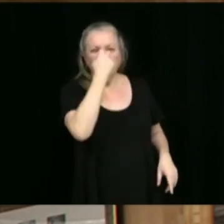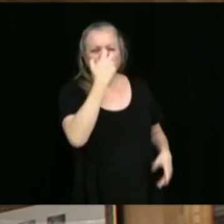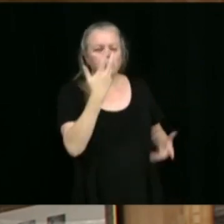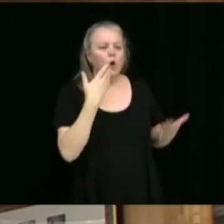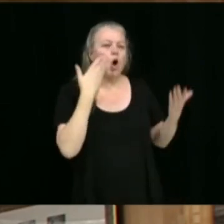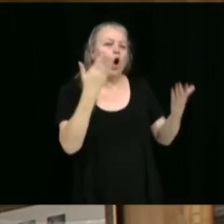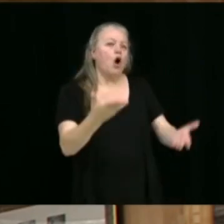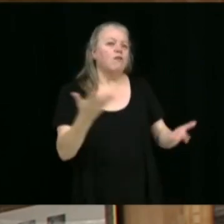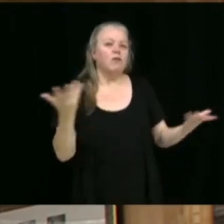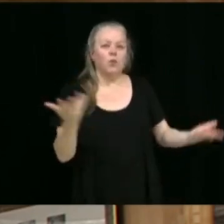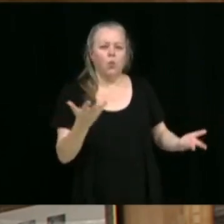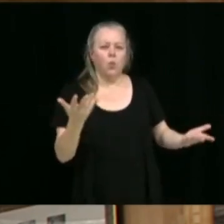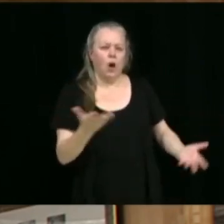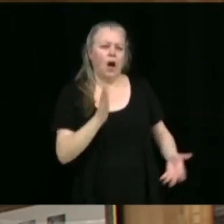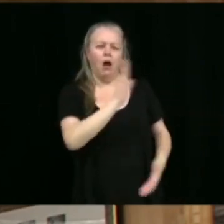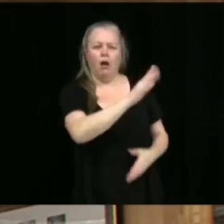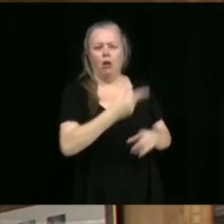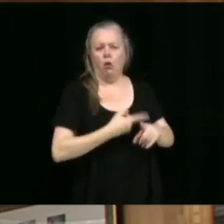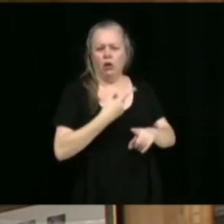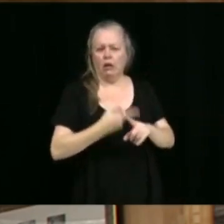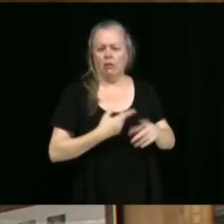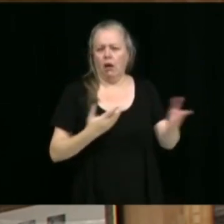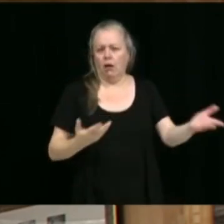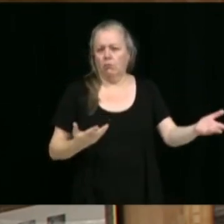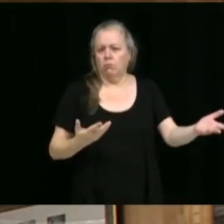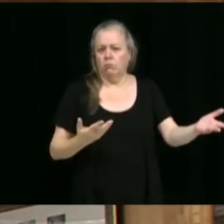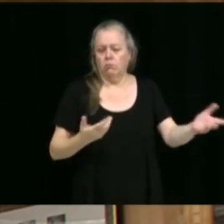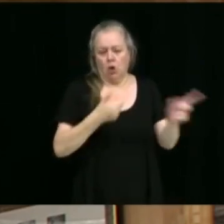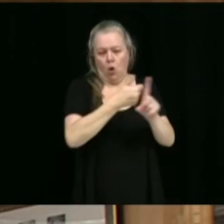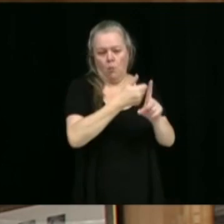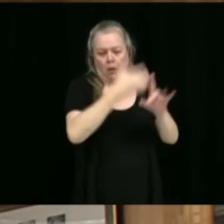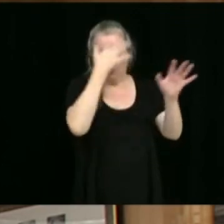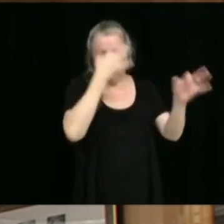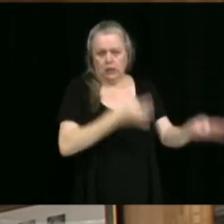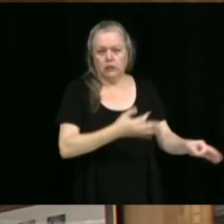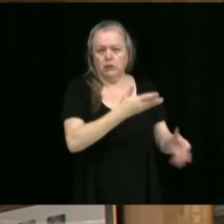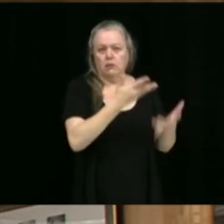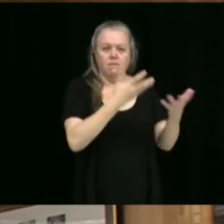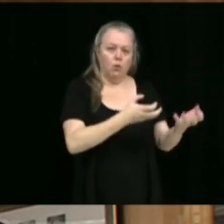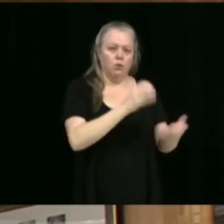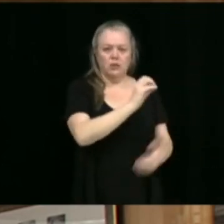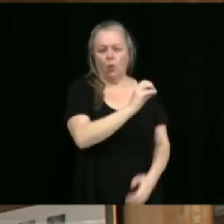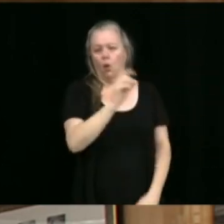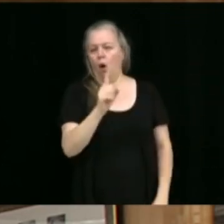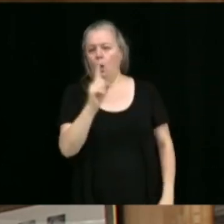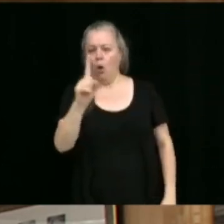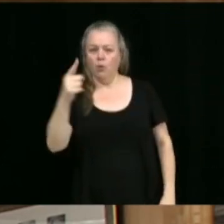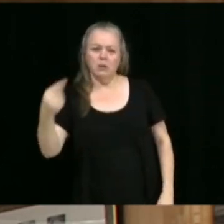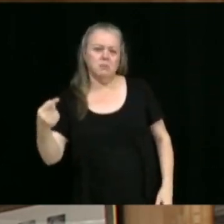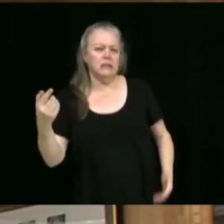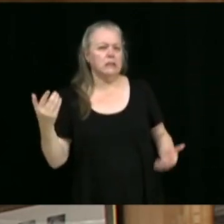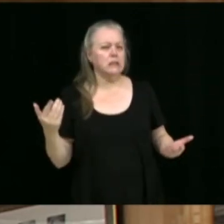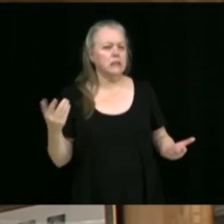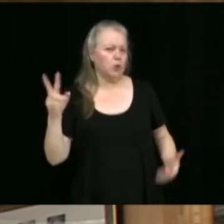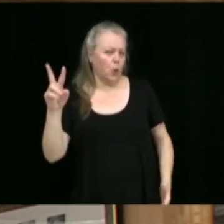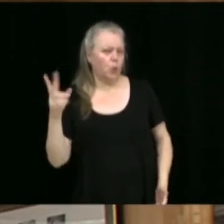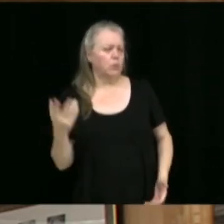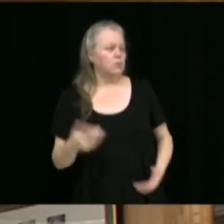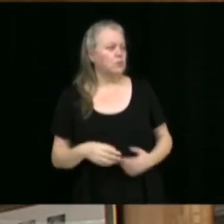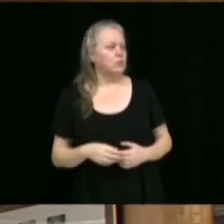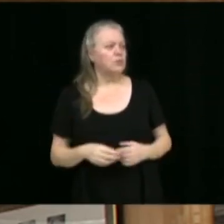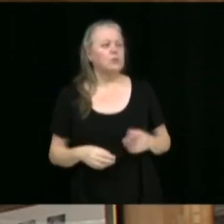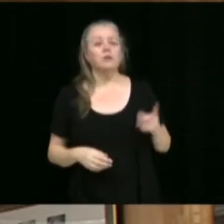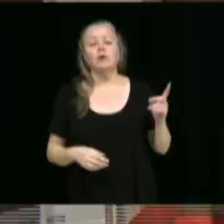qu'ils veulent offrir comme service à leurs locataires, de choisir s'ils veulent 0, 1, 1,5, 2? Puis... Bien,